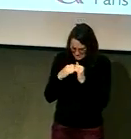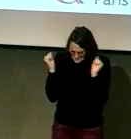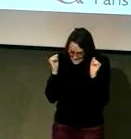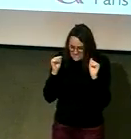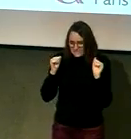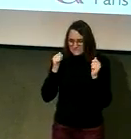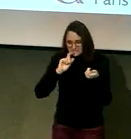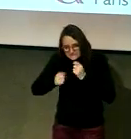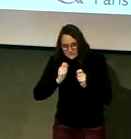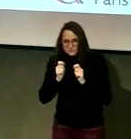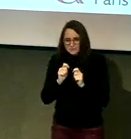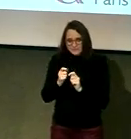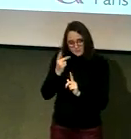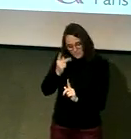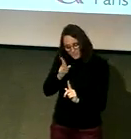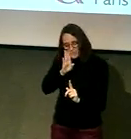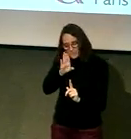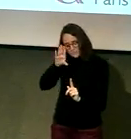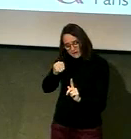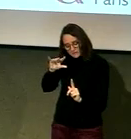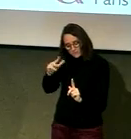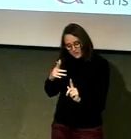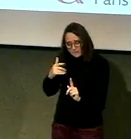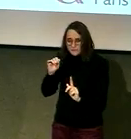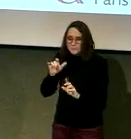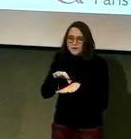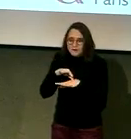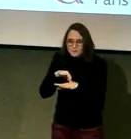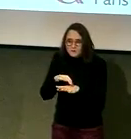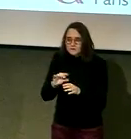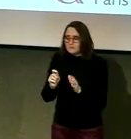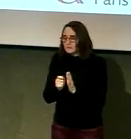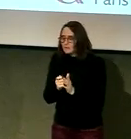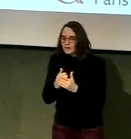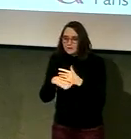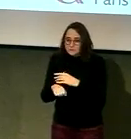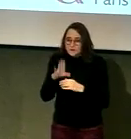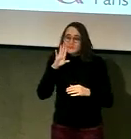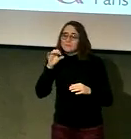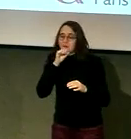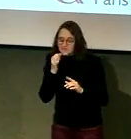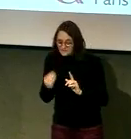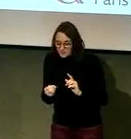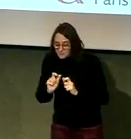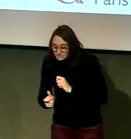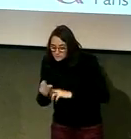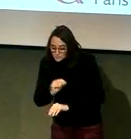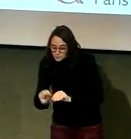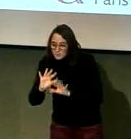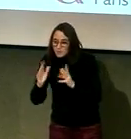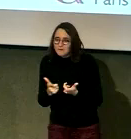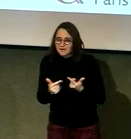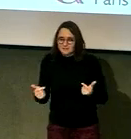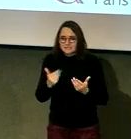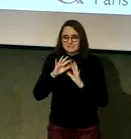la femme, la place de la mère pour accompagner pendant l'accouchement, comment la mamie va s'occuper de cet enfant. Donc, il y a tout